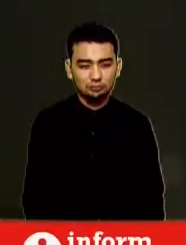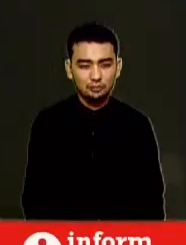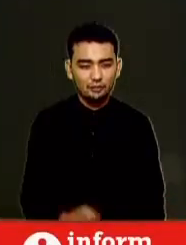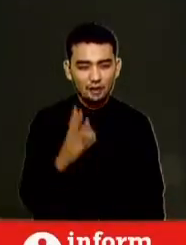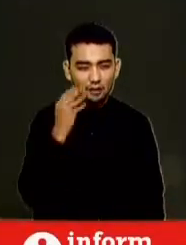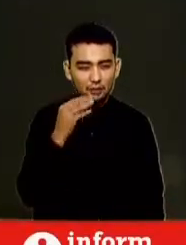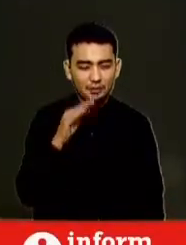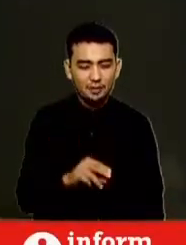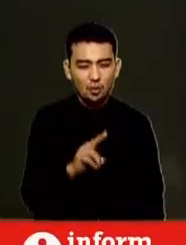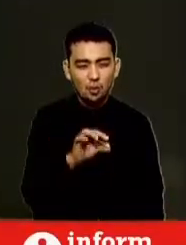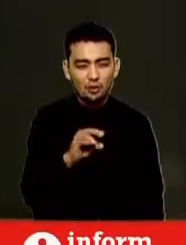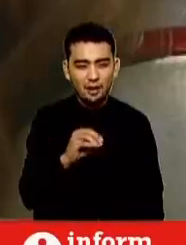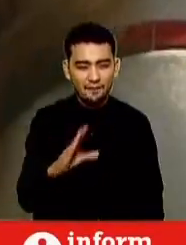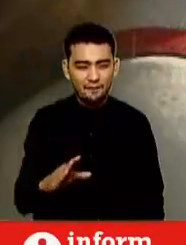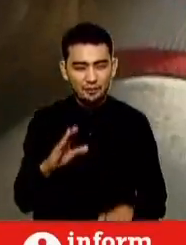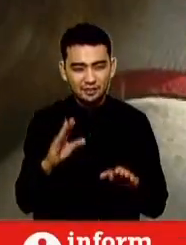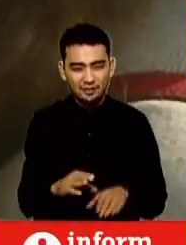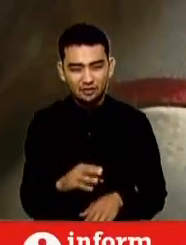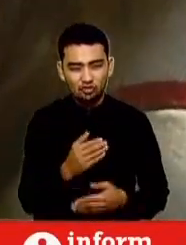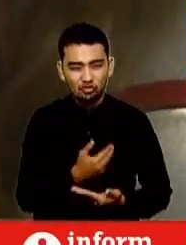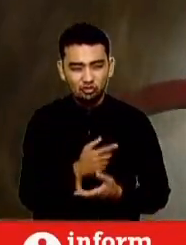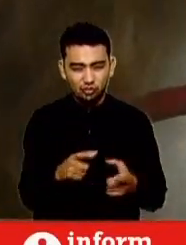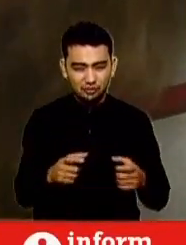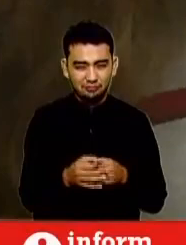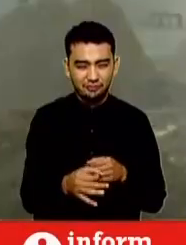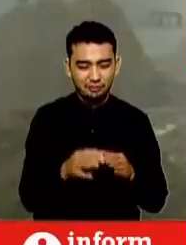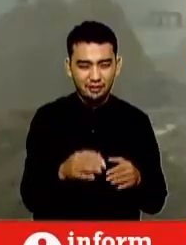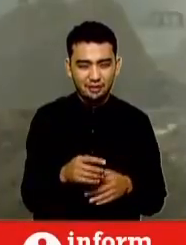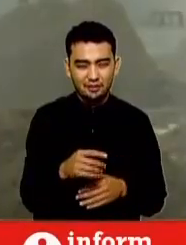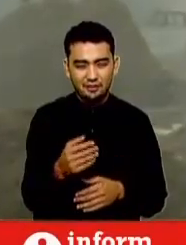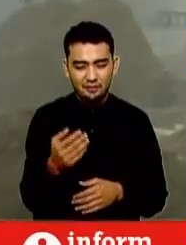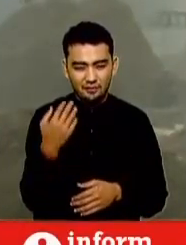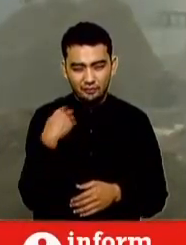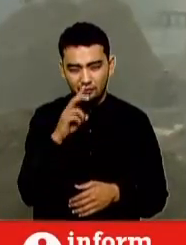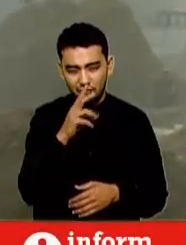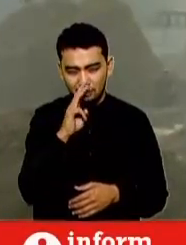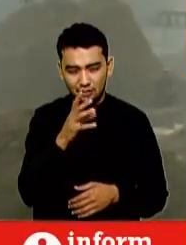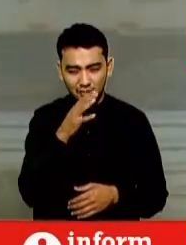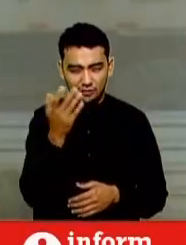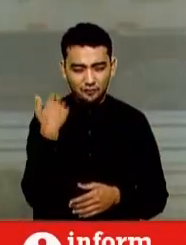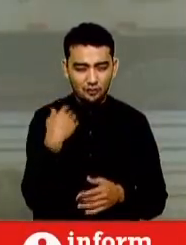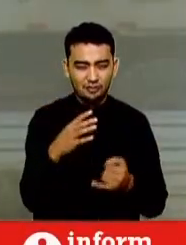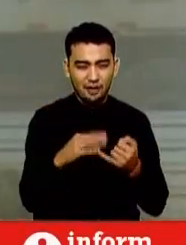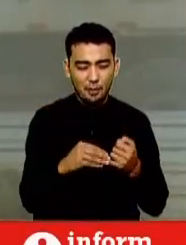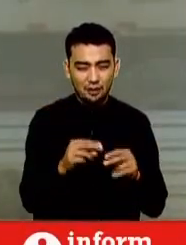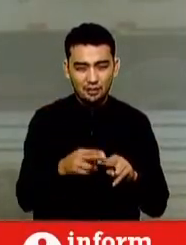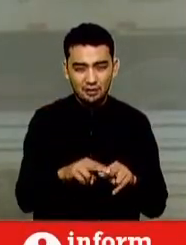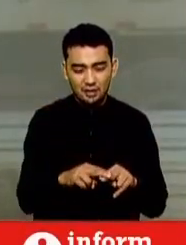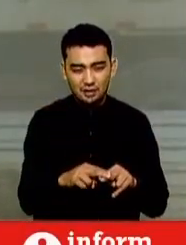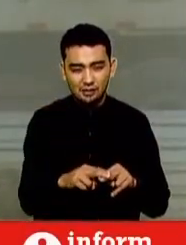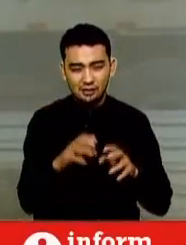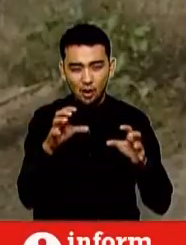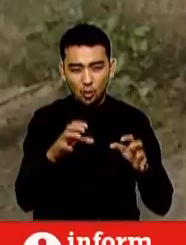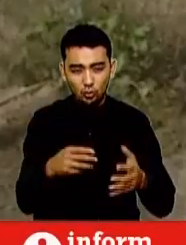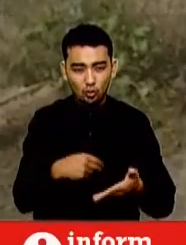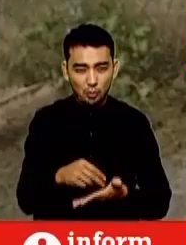Алматыдағы Қонаев тұтыну кооперативінің тұрғындары бірнеше жыл бұрын алған заңды жер терімінің қызыл сызық бойына өтіп кеткеніне